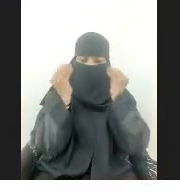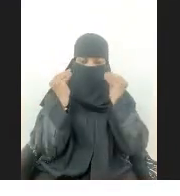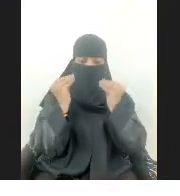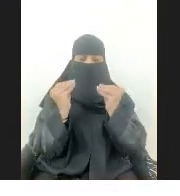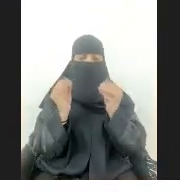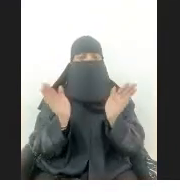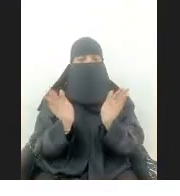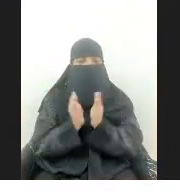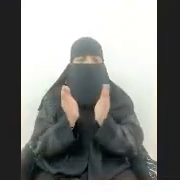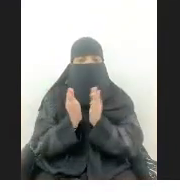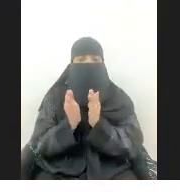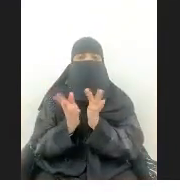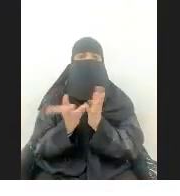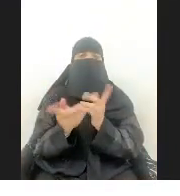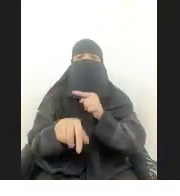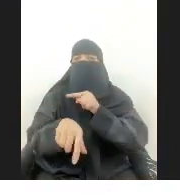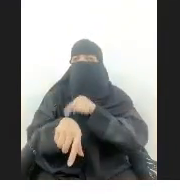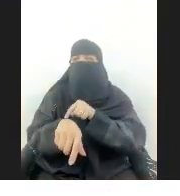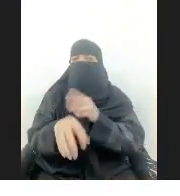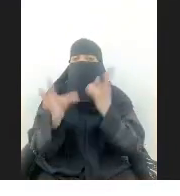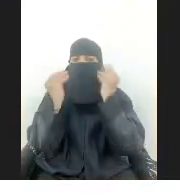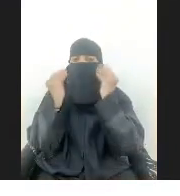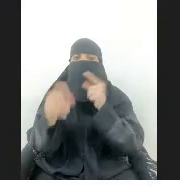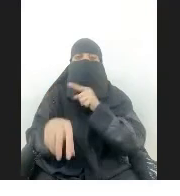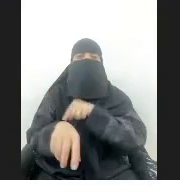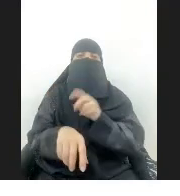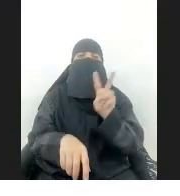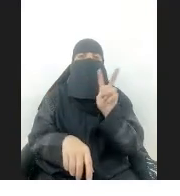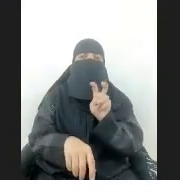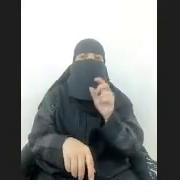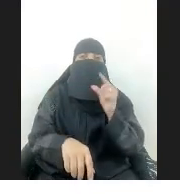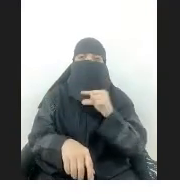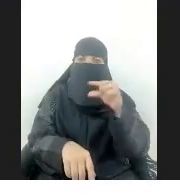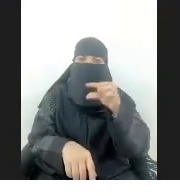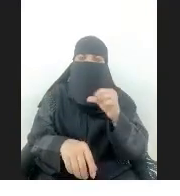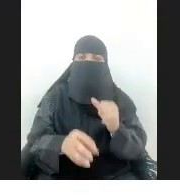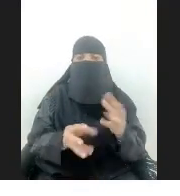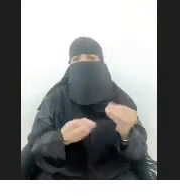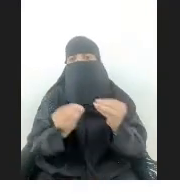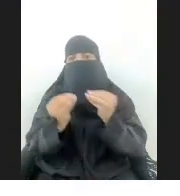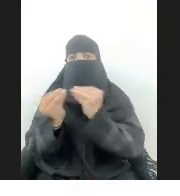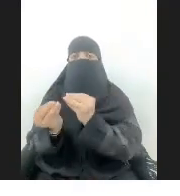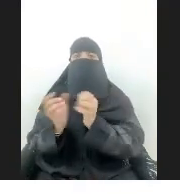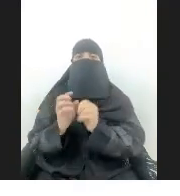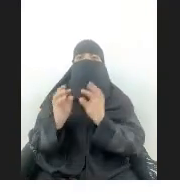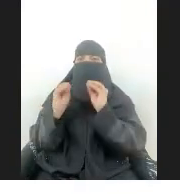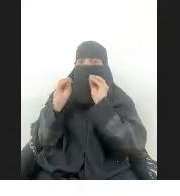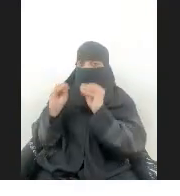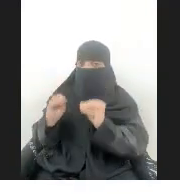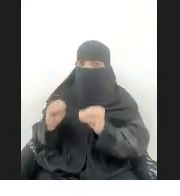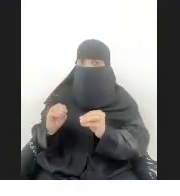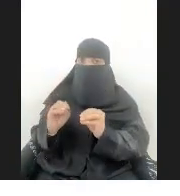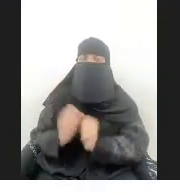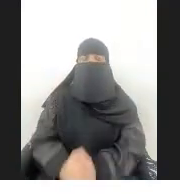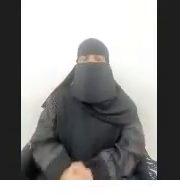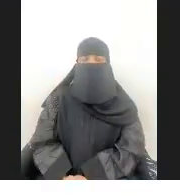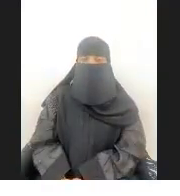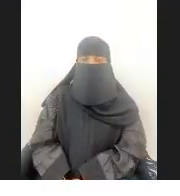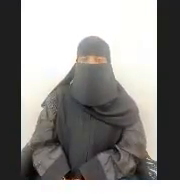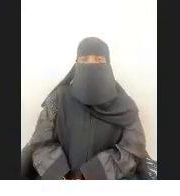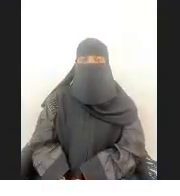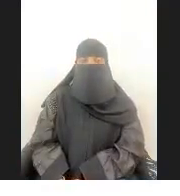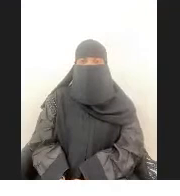لا تتجاوز 20 دقيقة في كل مرة يستلم فيها المتعلم اللي هو الوحدة التعليمية.